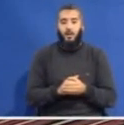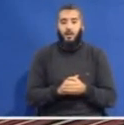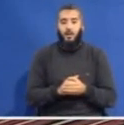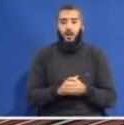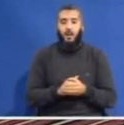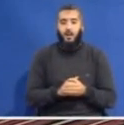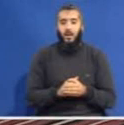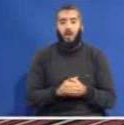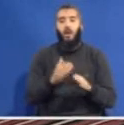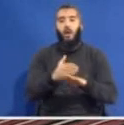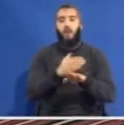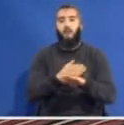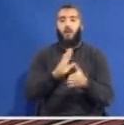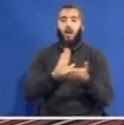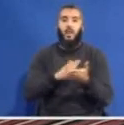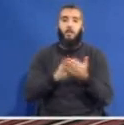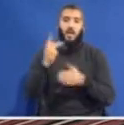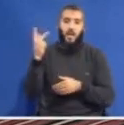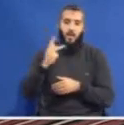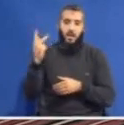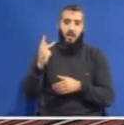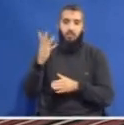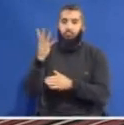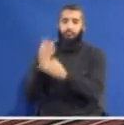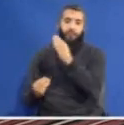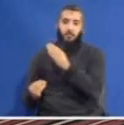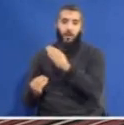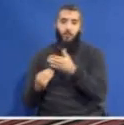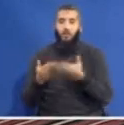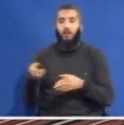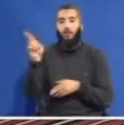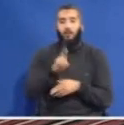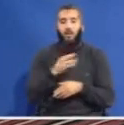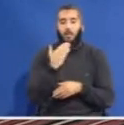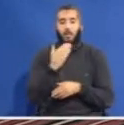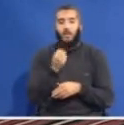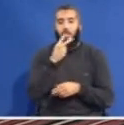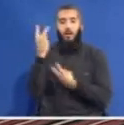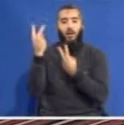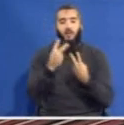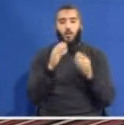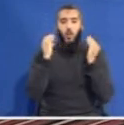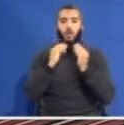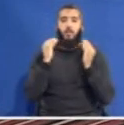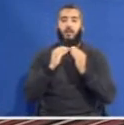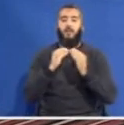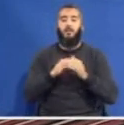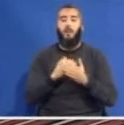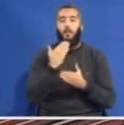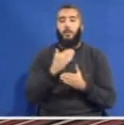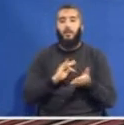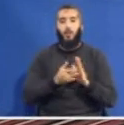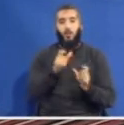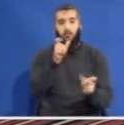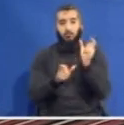كان الحديث باللغة الأمازيغية غاب علينا شوية. فيصل مرحبا بك دوما فيصل، وبكل من معك